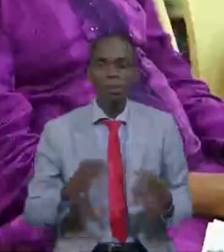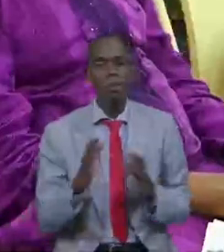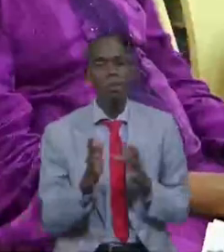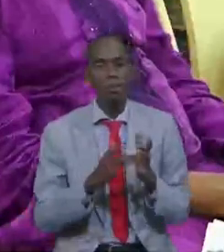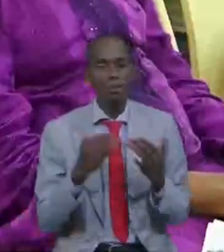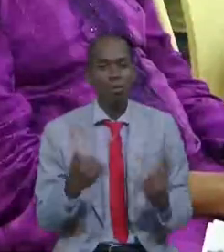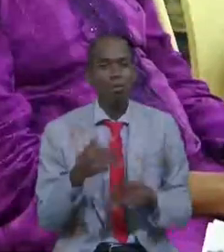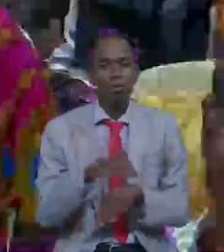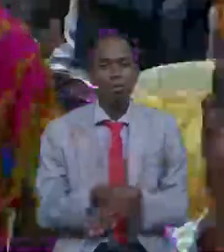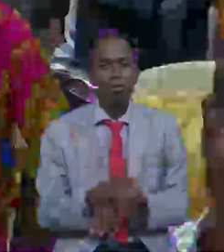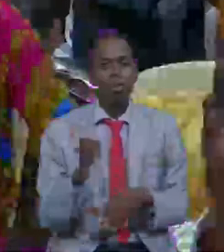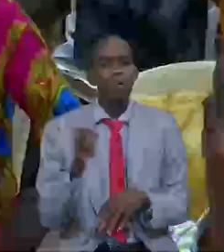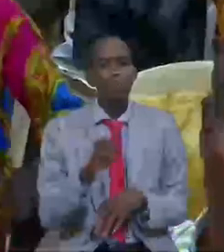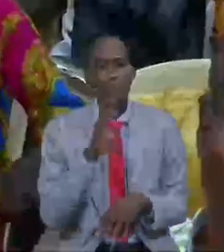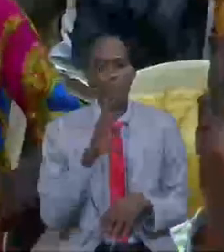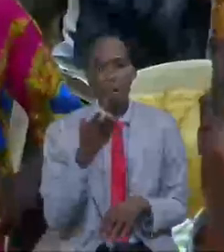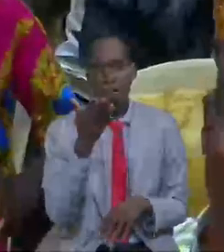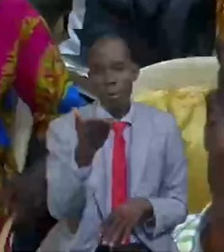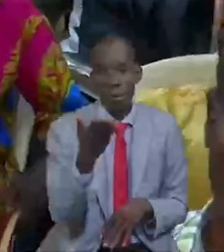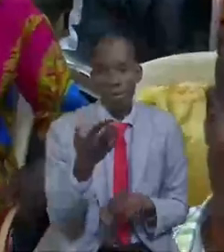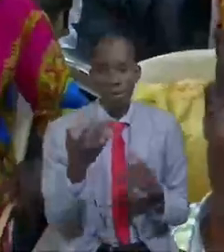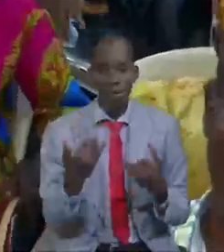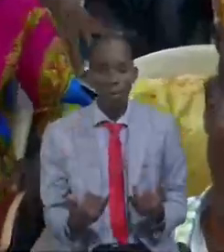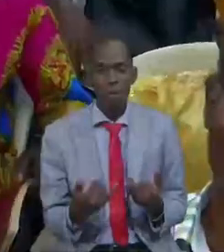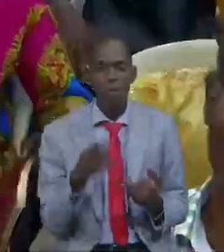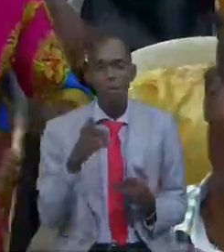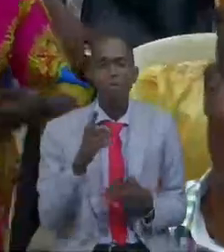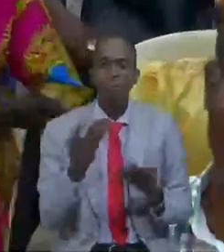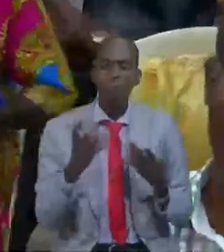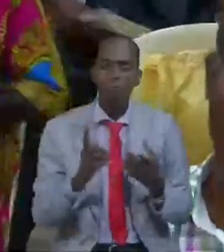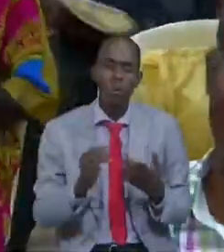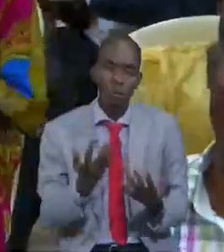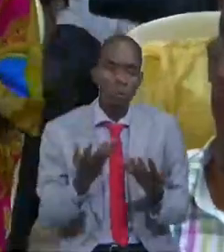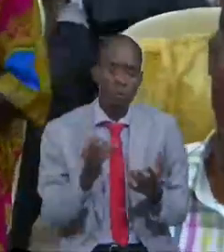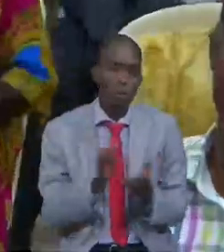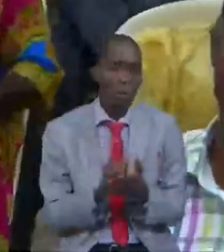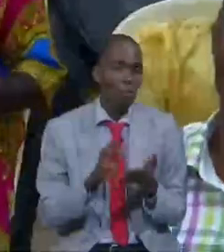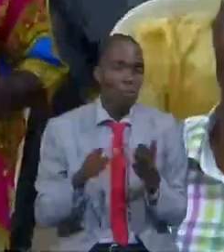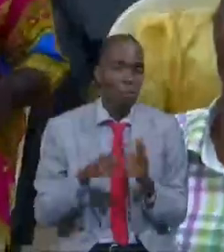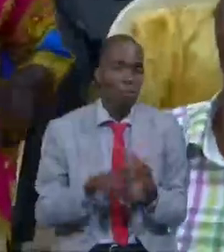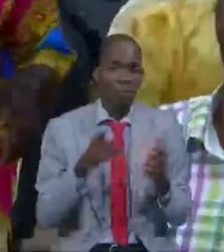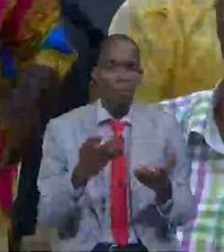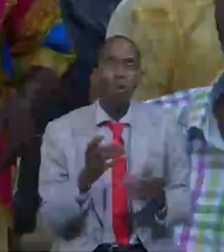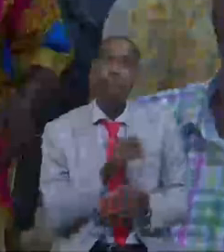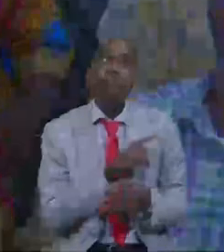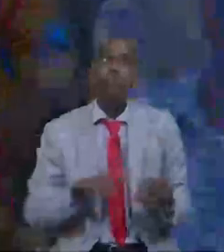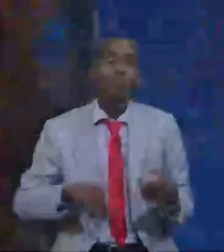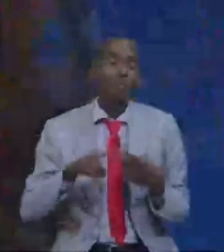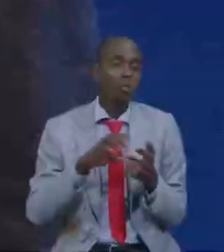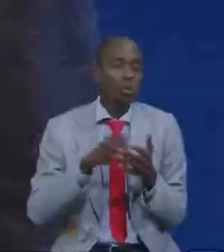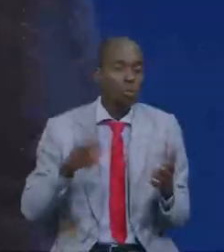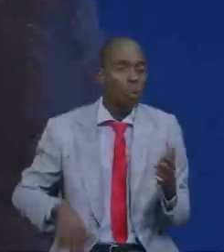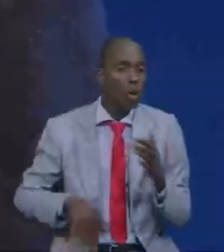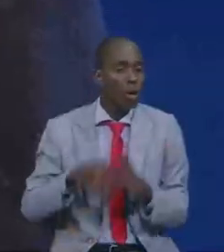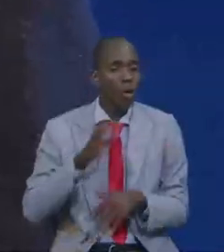tu lèves ta main. Tu dis, oh, je veux qu'il efface toutes mes